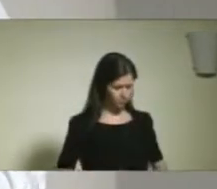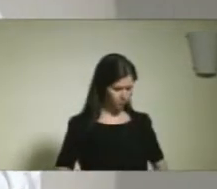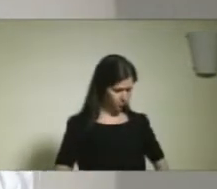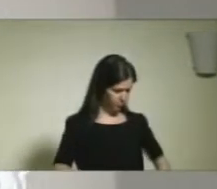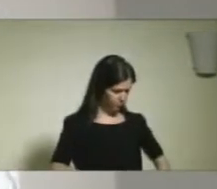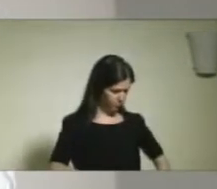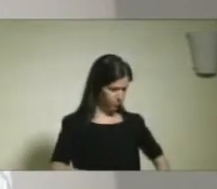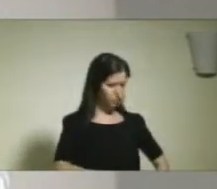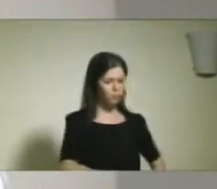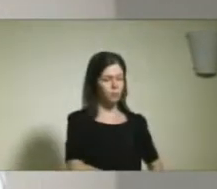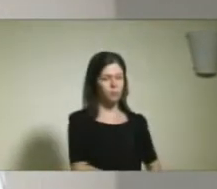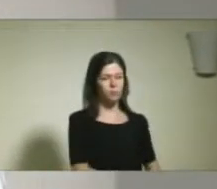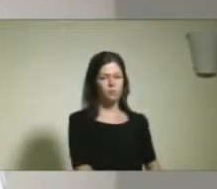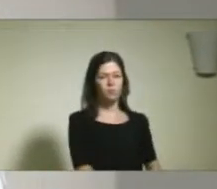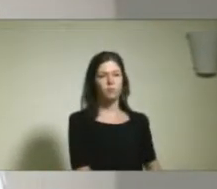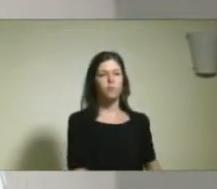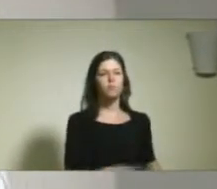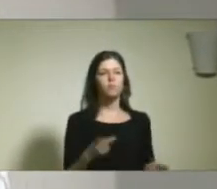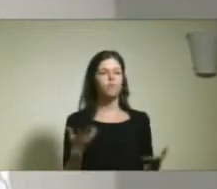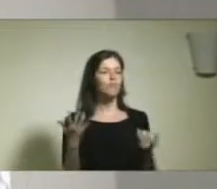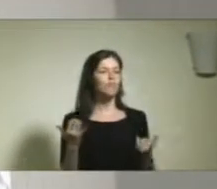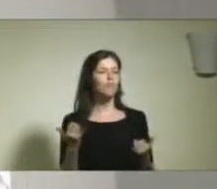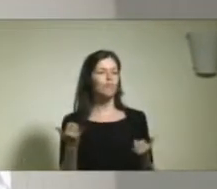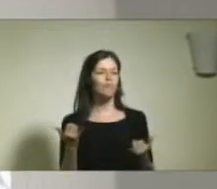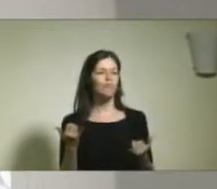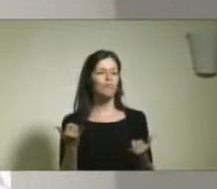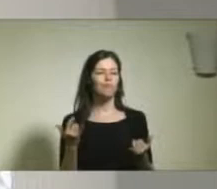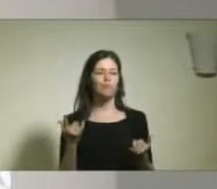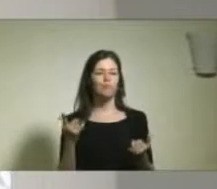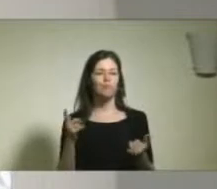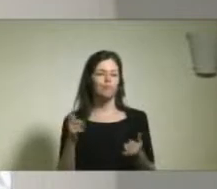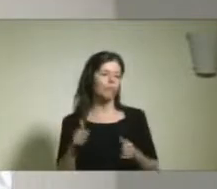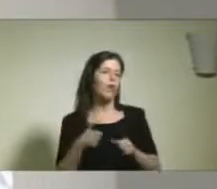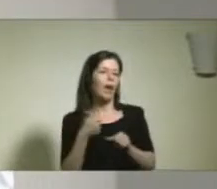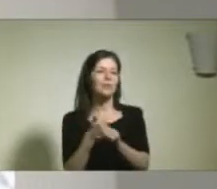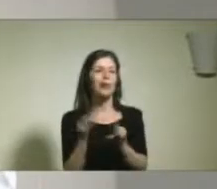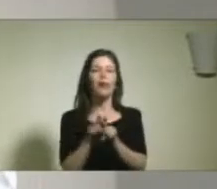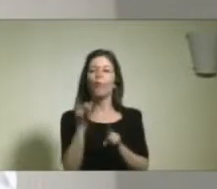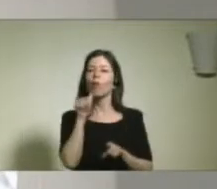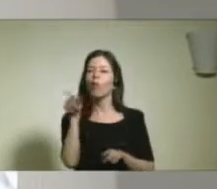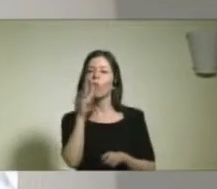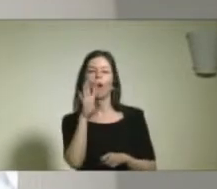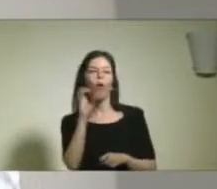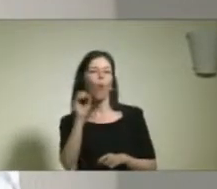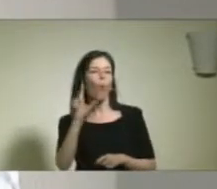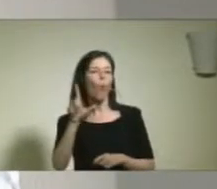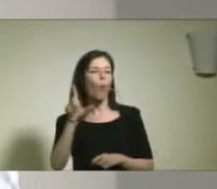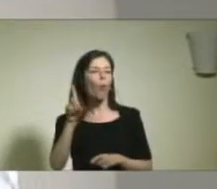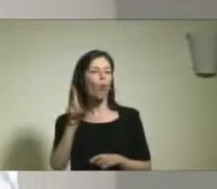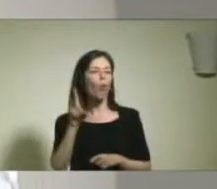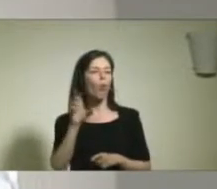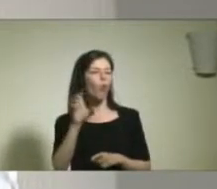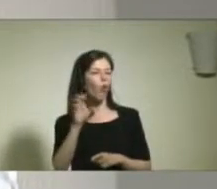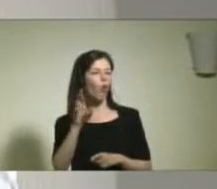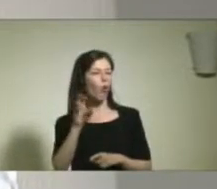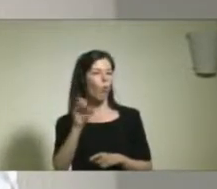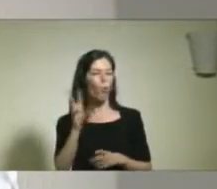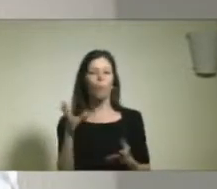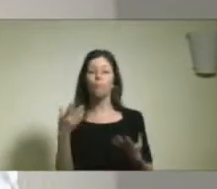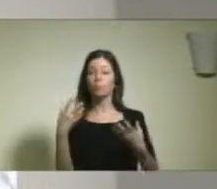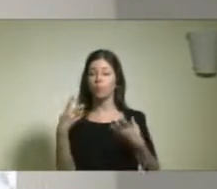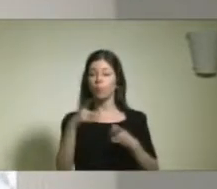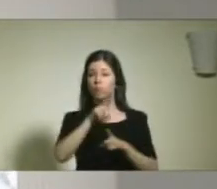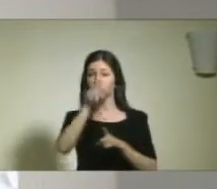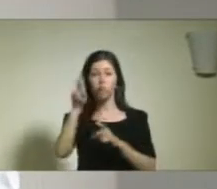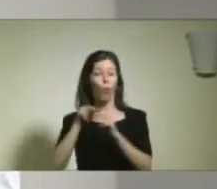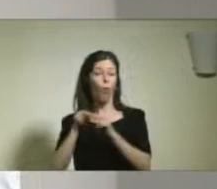comme à Ross Valley et à Old Crow. Et dans le magasin du Nord, c'était un peu